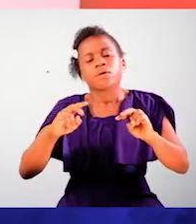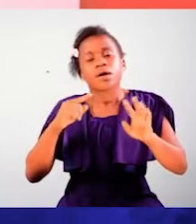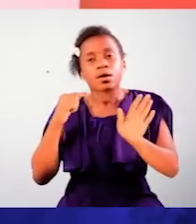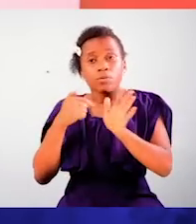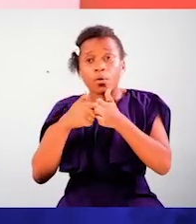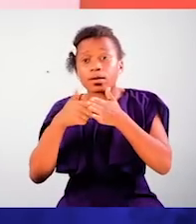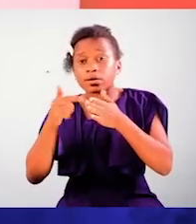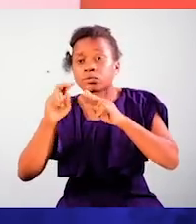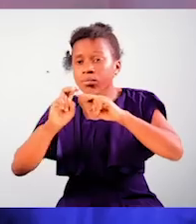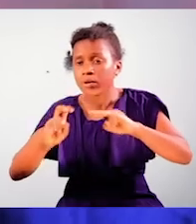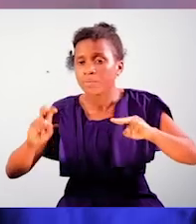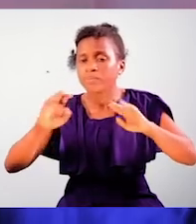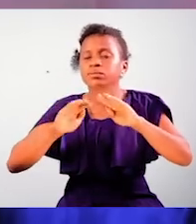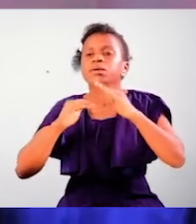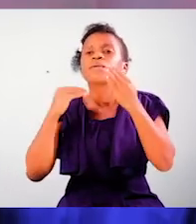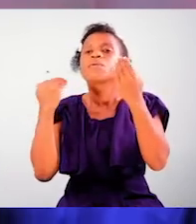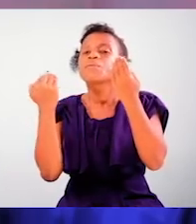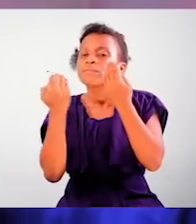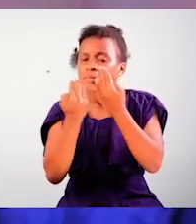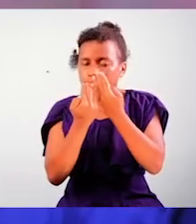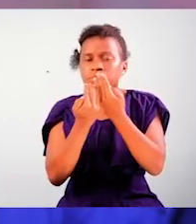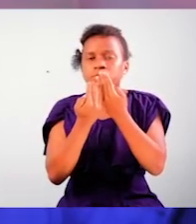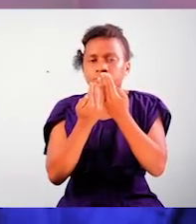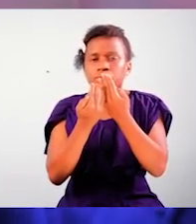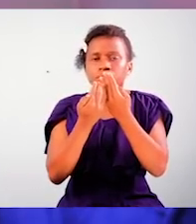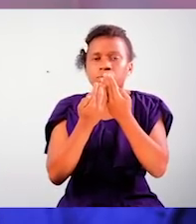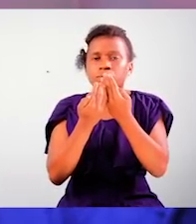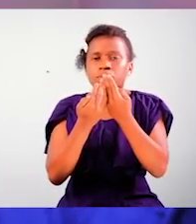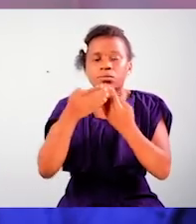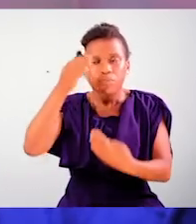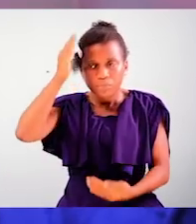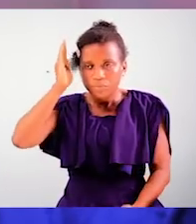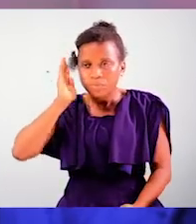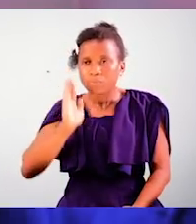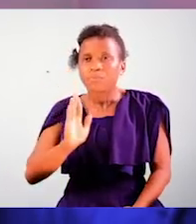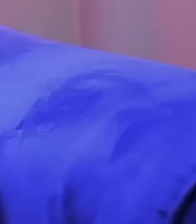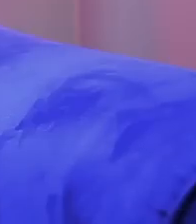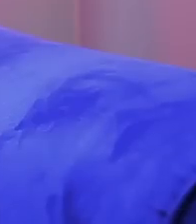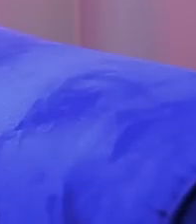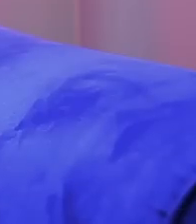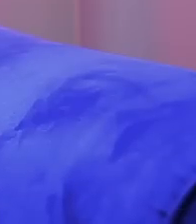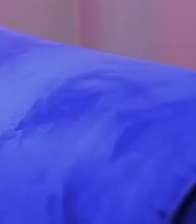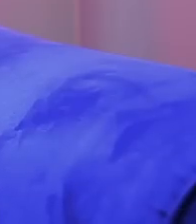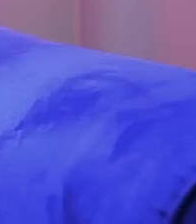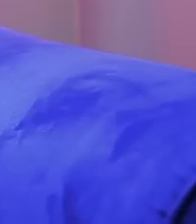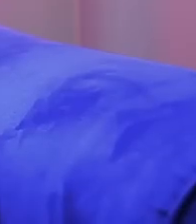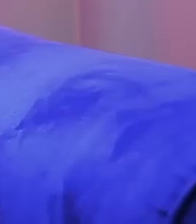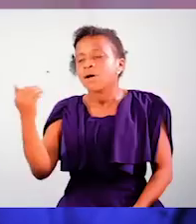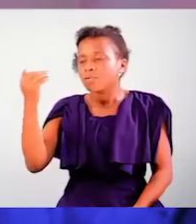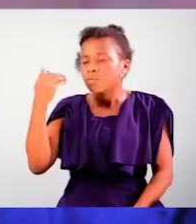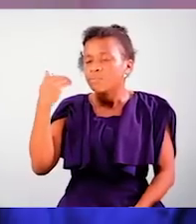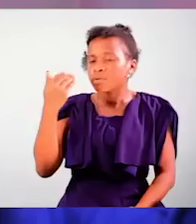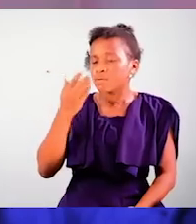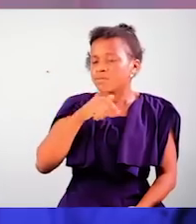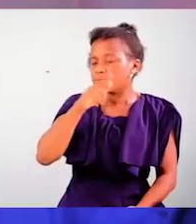za serikali. Mdhibiti kabla ya wizi. Sio, zimeibiwa ndio CIG anakuja kutuambia. Tunaumia sana Watanzania. Watanzania